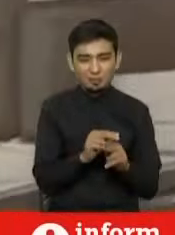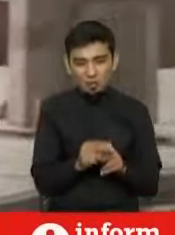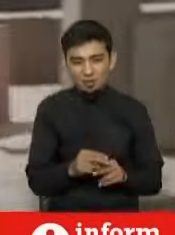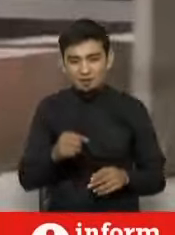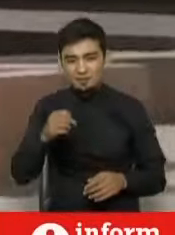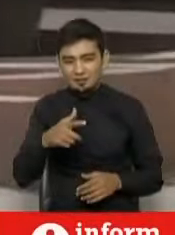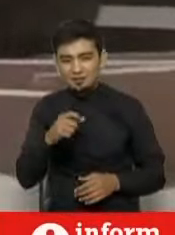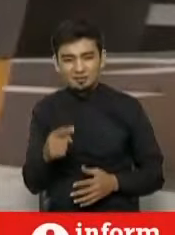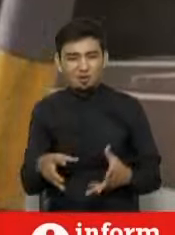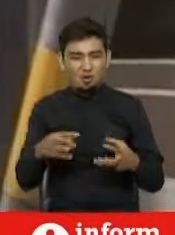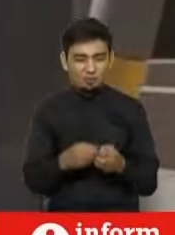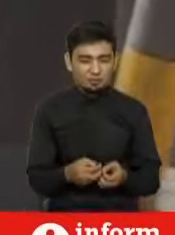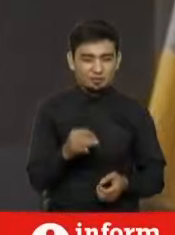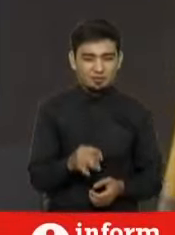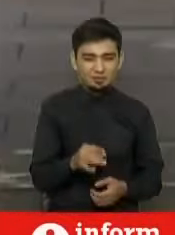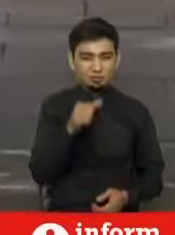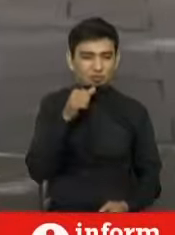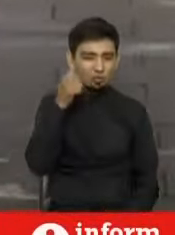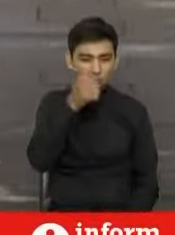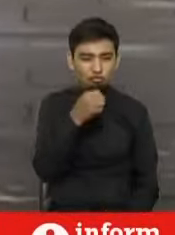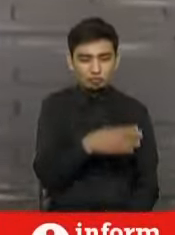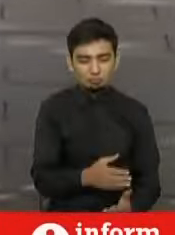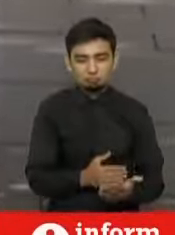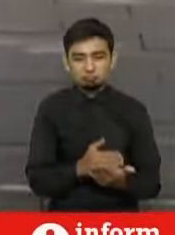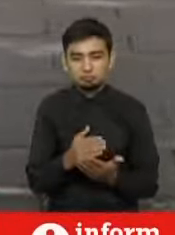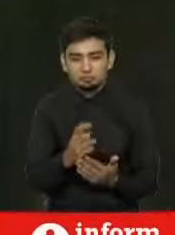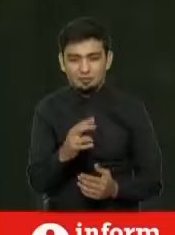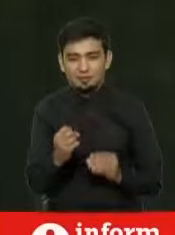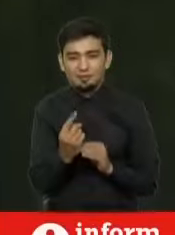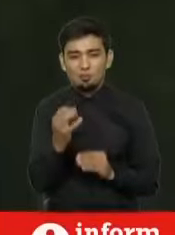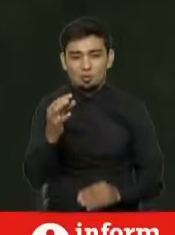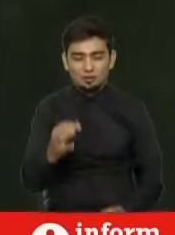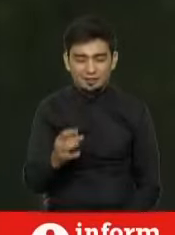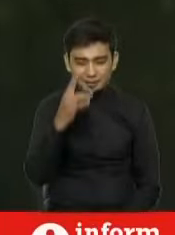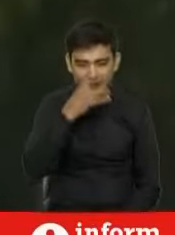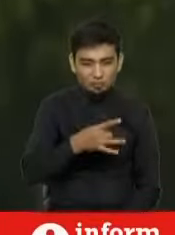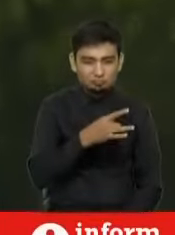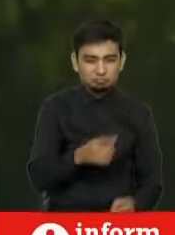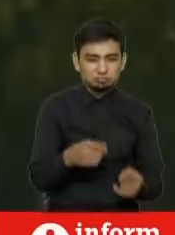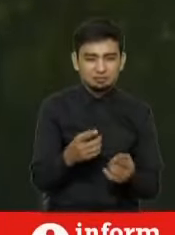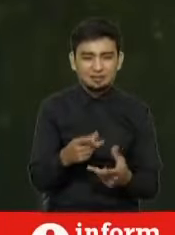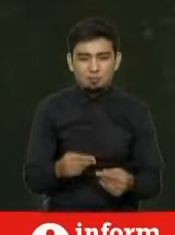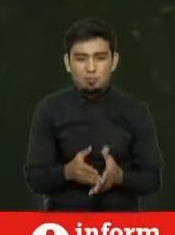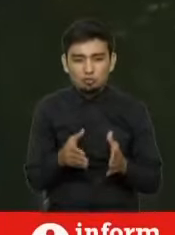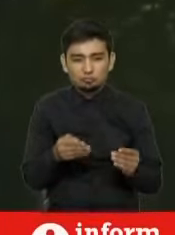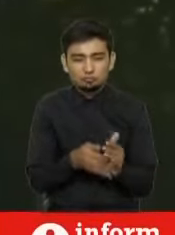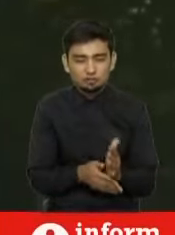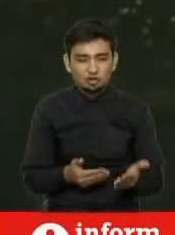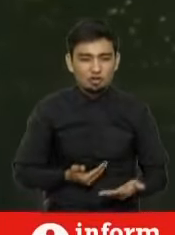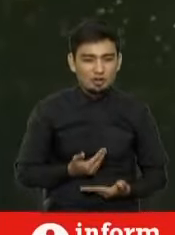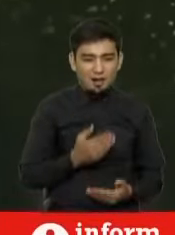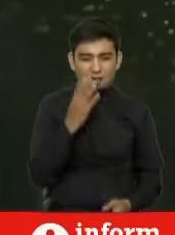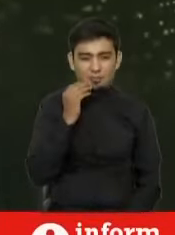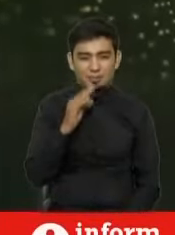Расходы по сравнению с тем же периодом прошлого года выросли на 11%. В региональном разрезе наибольшие расходы понесли жители